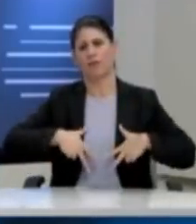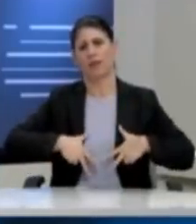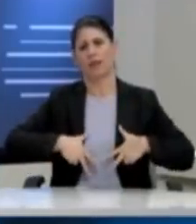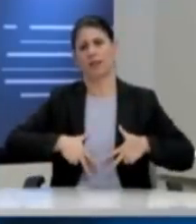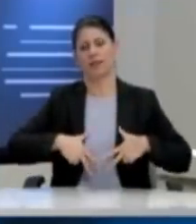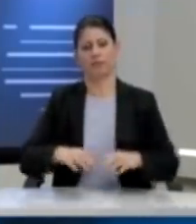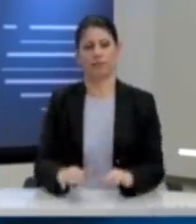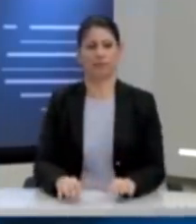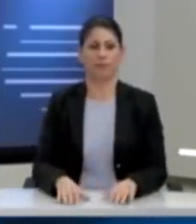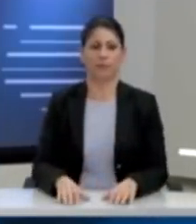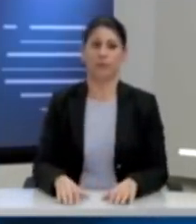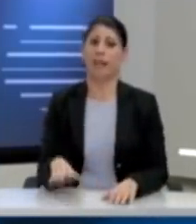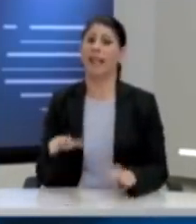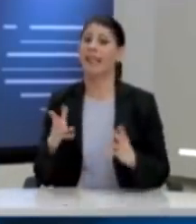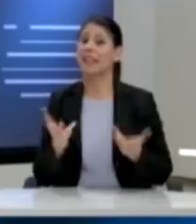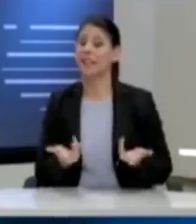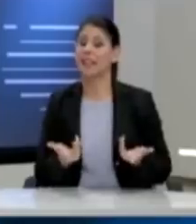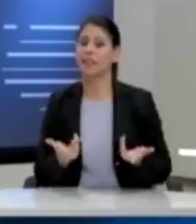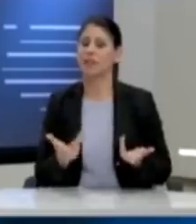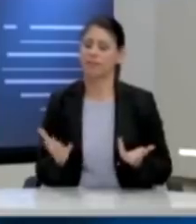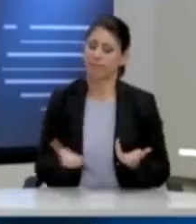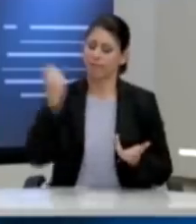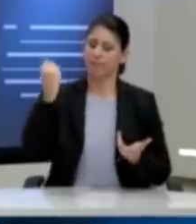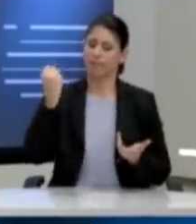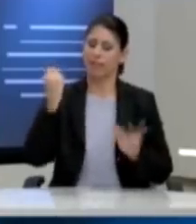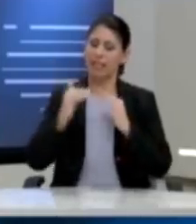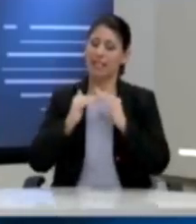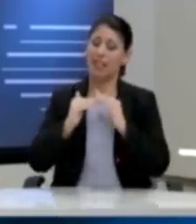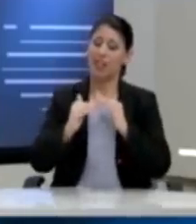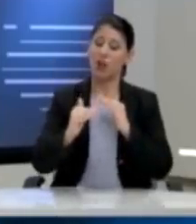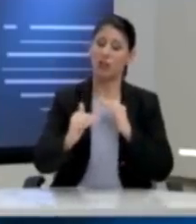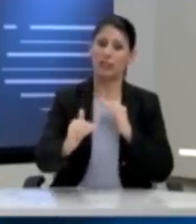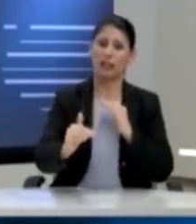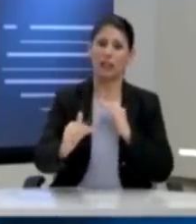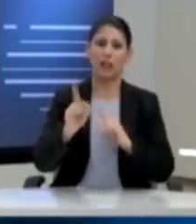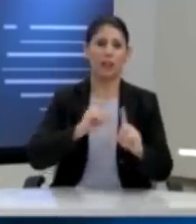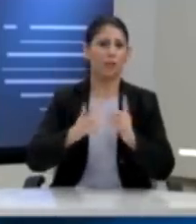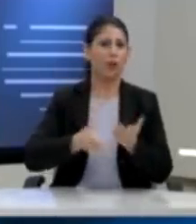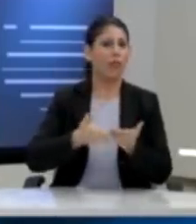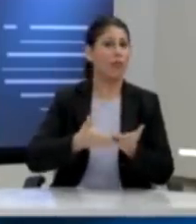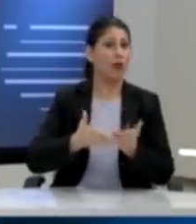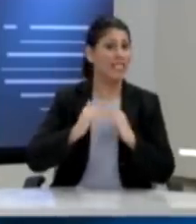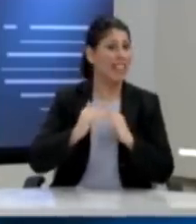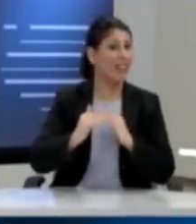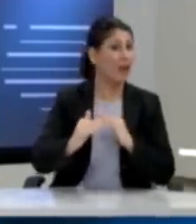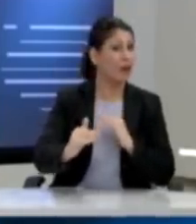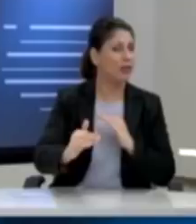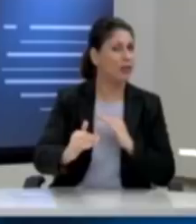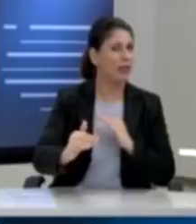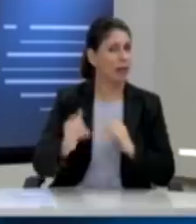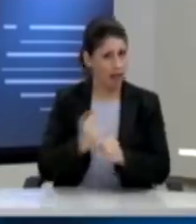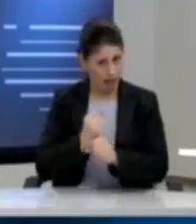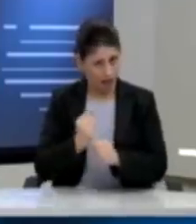κυβέρνηση. Γιατί? Για να εξασφαλιστεί η σταθερότητα. Ποιον διευκολύνει η σταθερότητα?